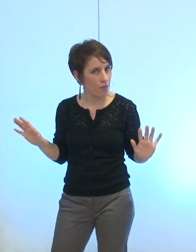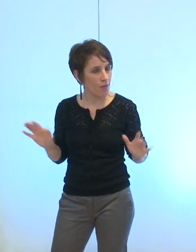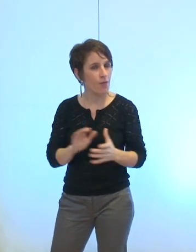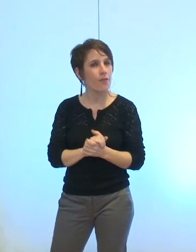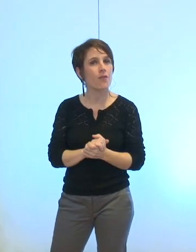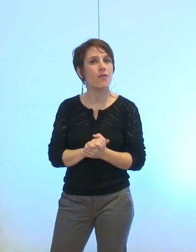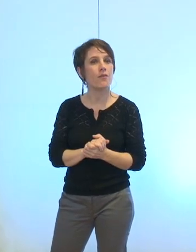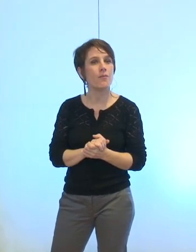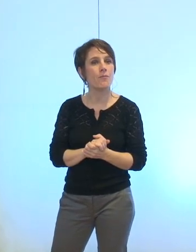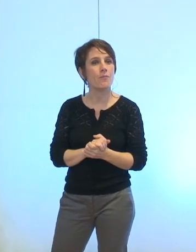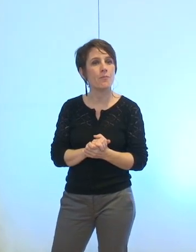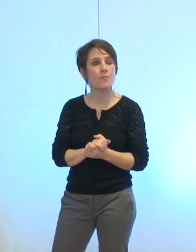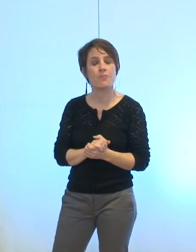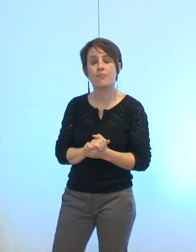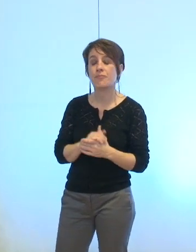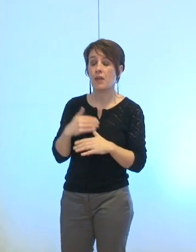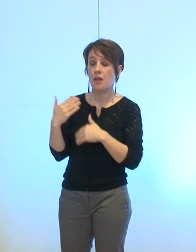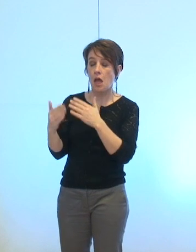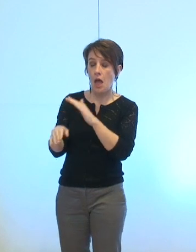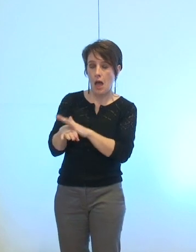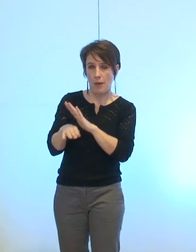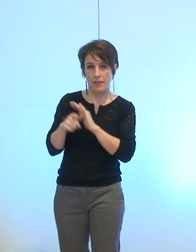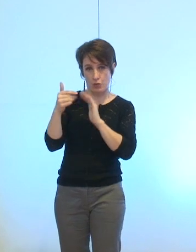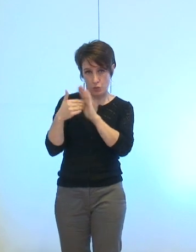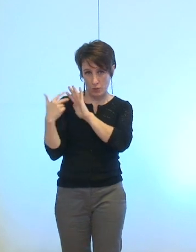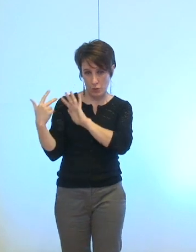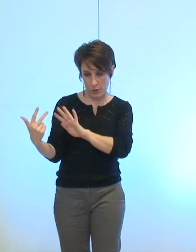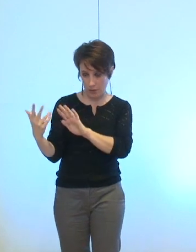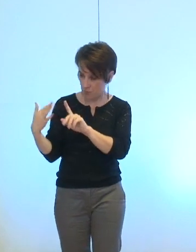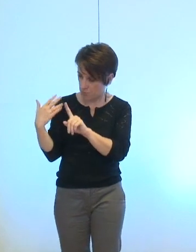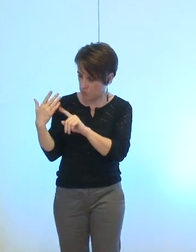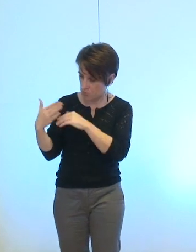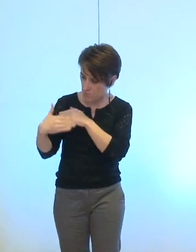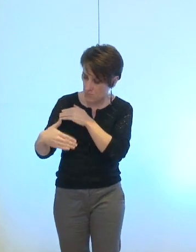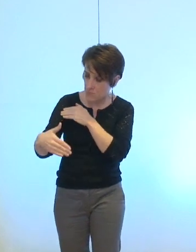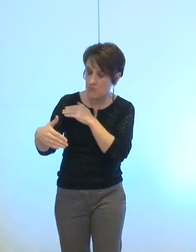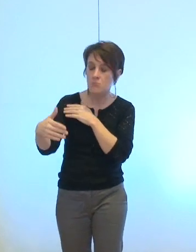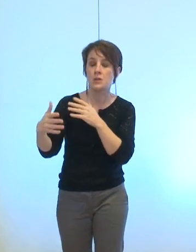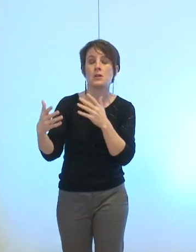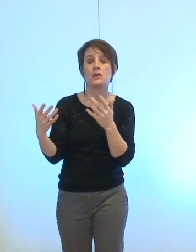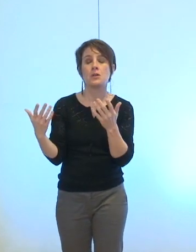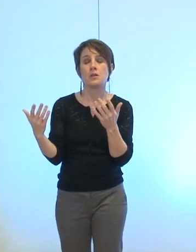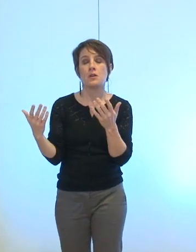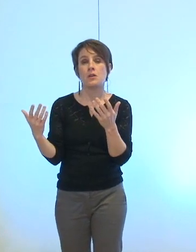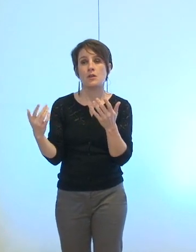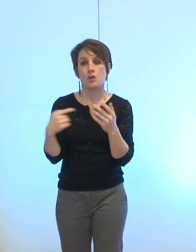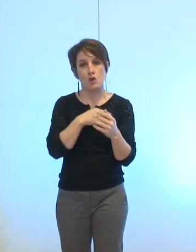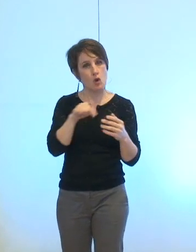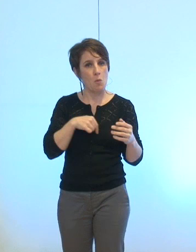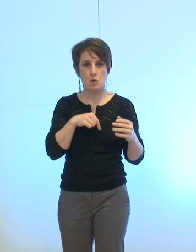soutenu à partir de 2008 nous nous sommes effectivement retrouvés